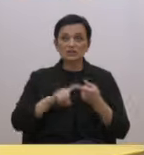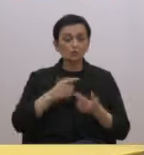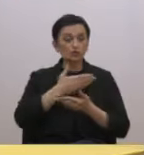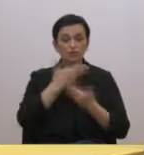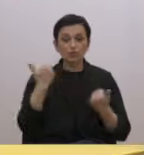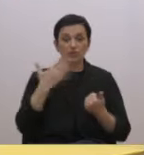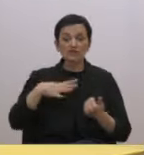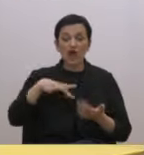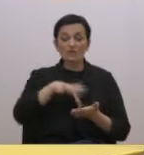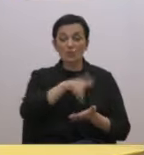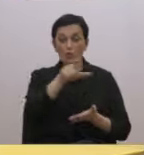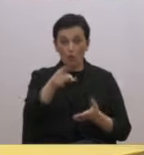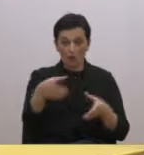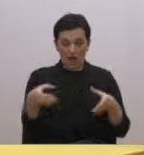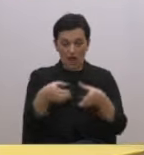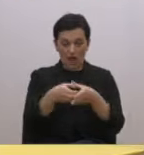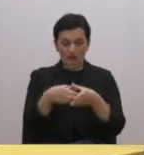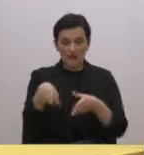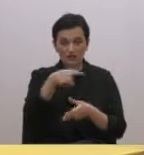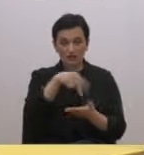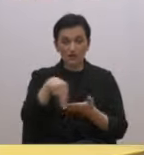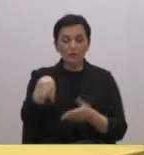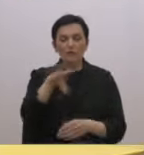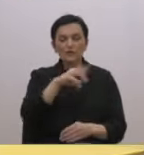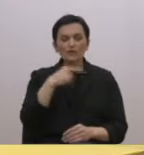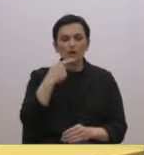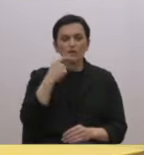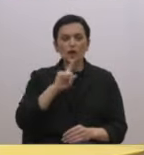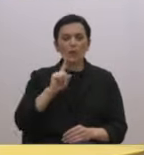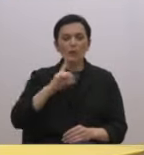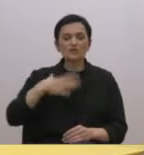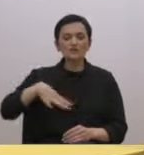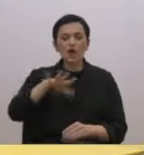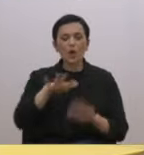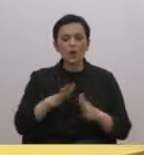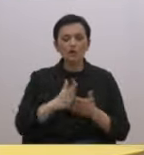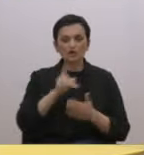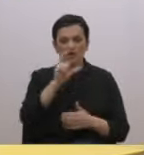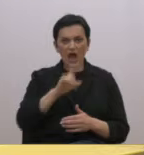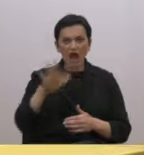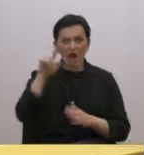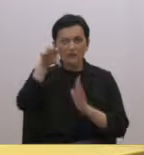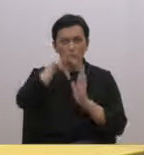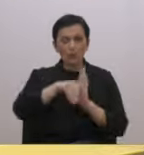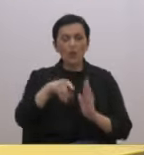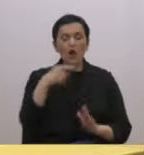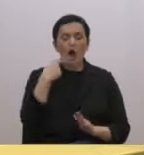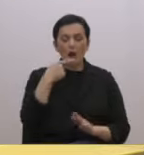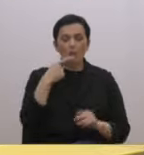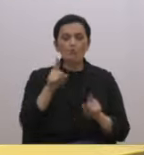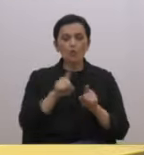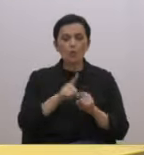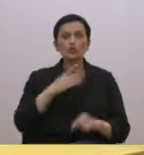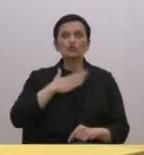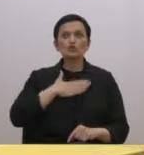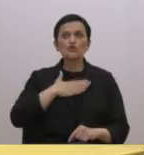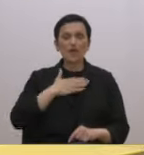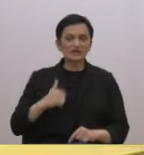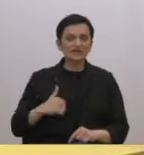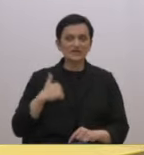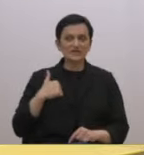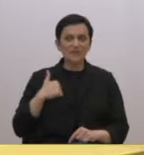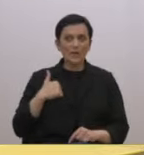მოქალაქეები დგანან ერთად. ყველა ამბობს რომ საქართველოს ადგილი არის ევროპაში. ამას ამბობს მათ შორის ჩვენთვის